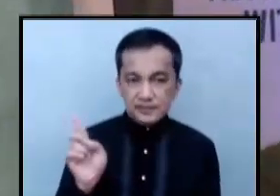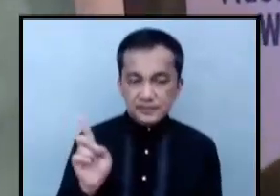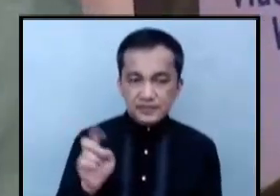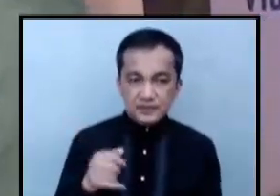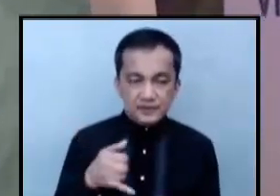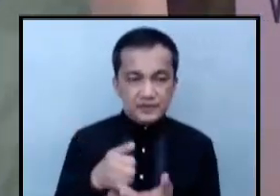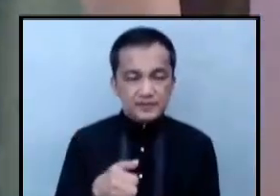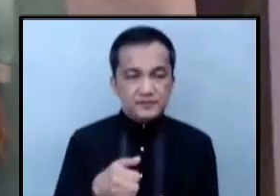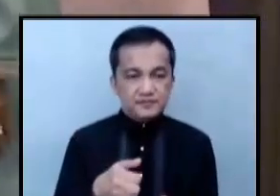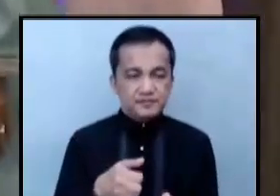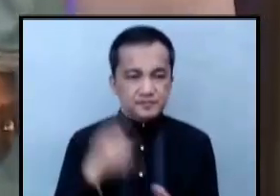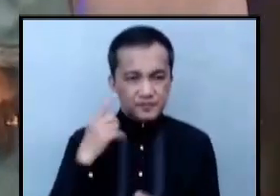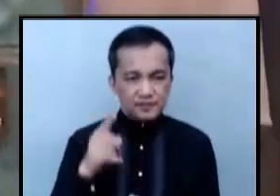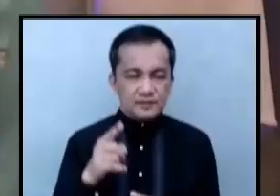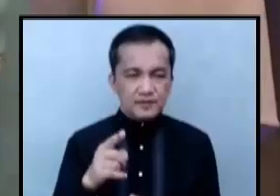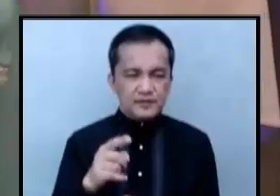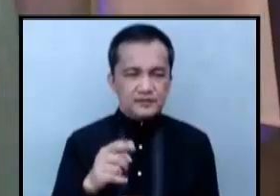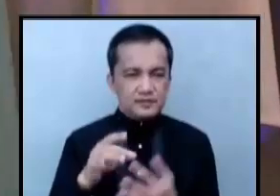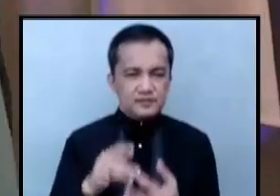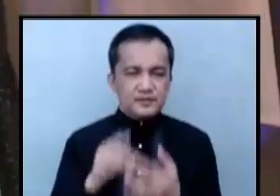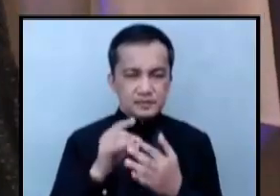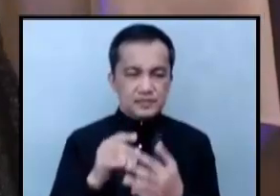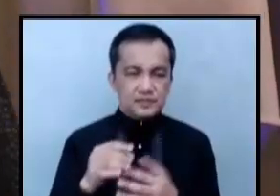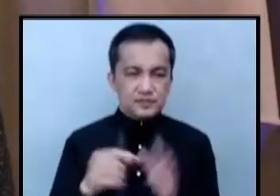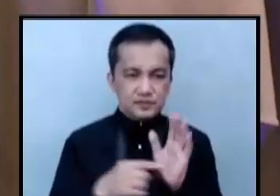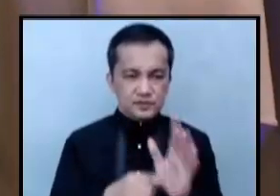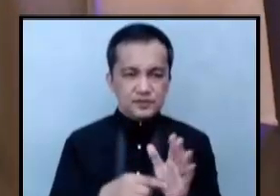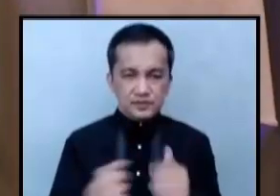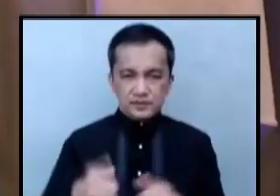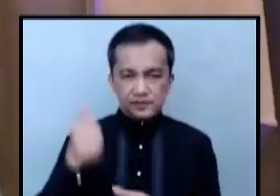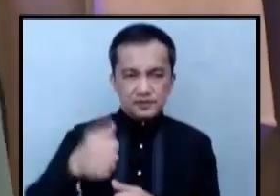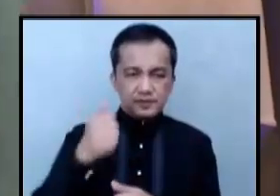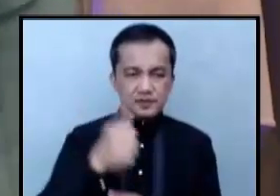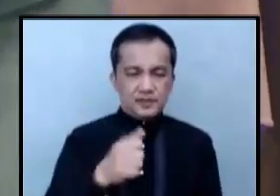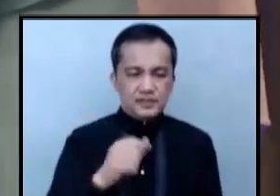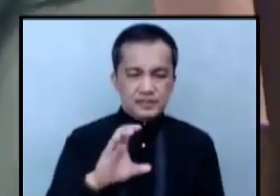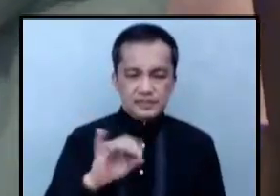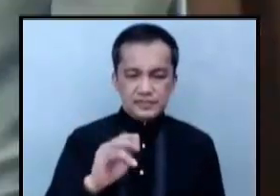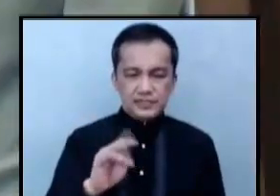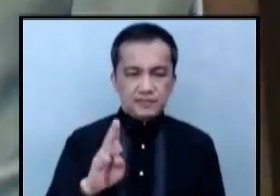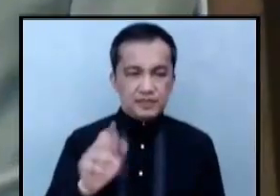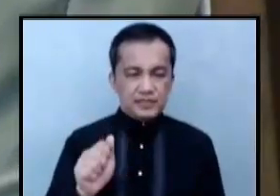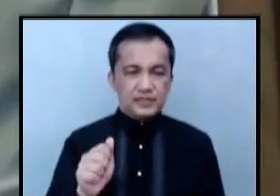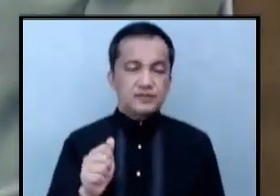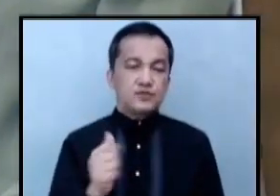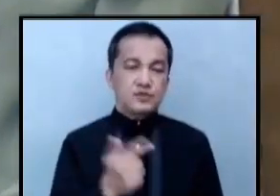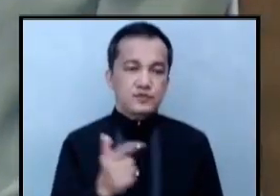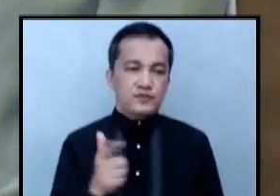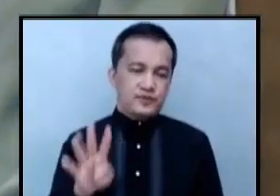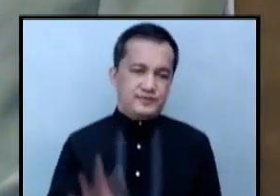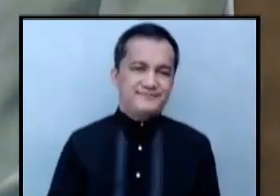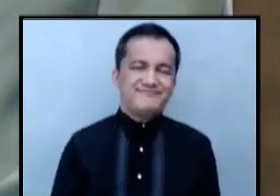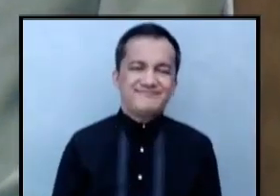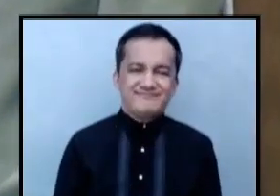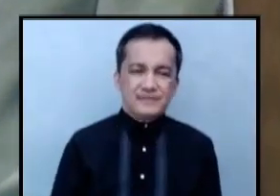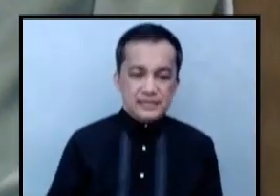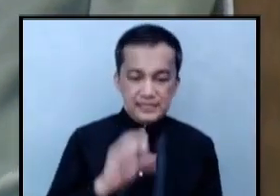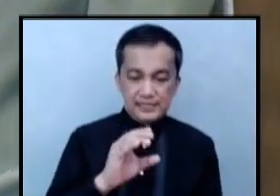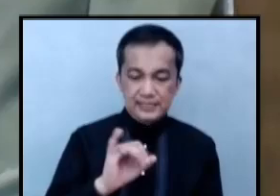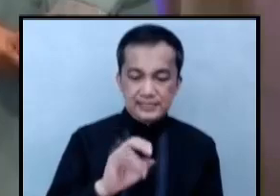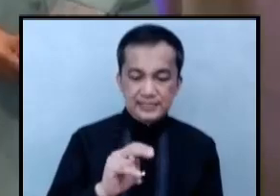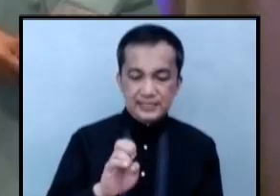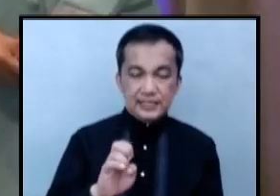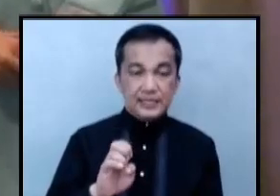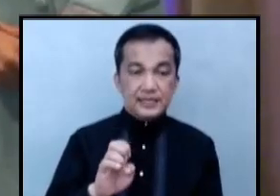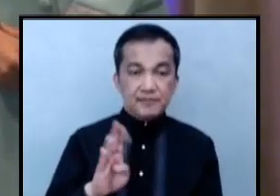ceremony para sa mga natatanging palabas na nagwagi sa Sinibata 2024. Ang Sinibata ay isang kompetisyon ng